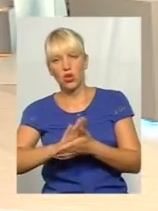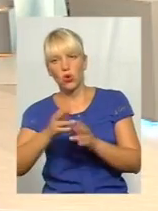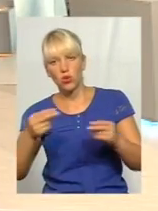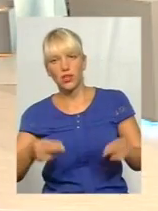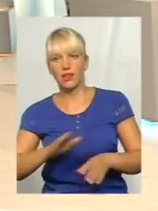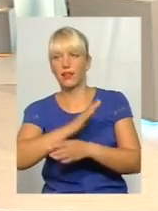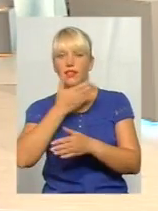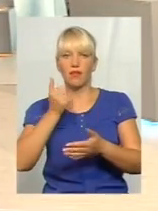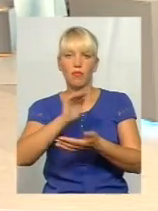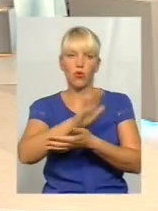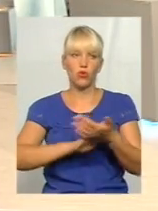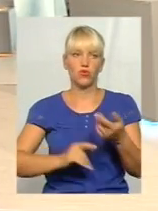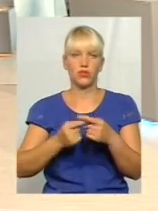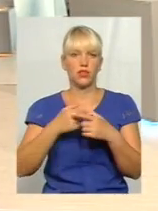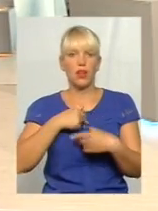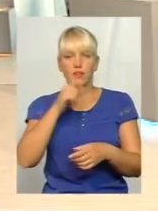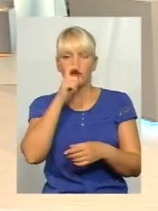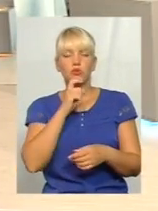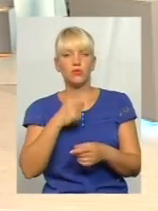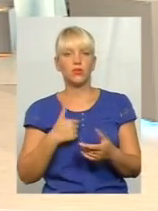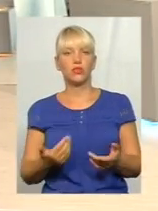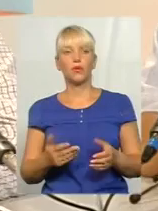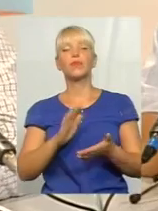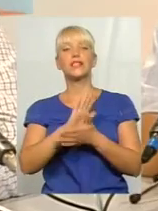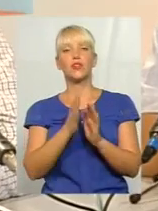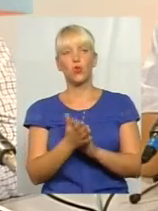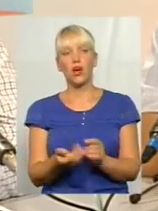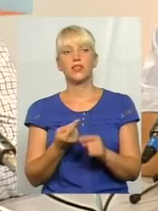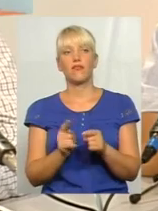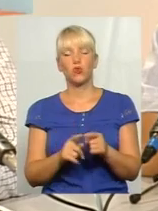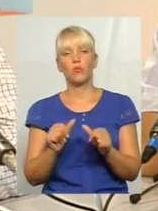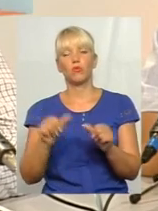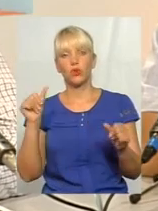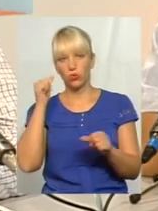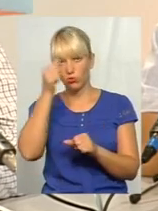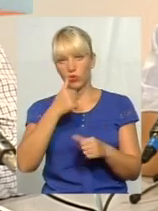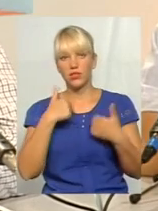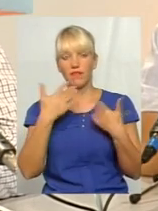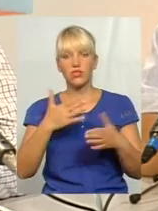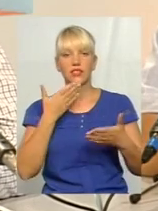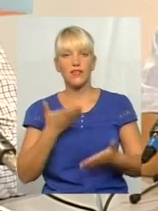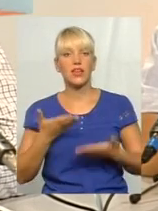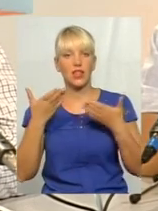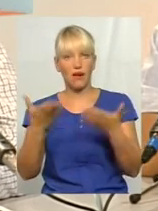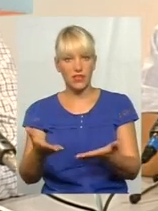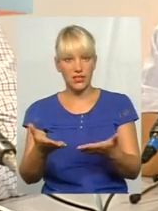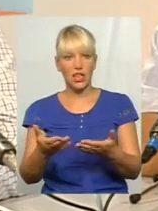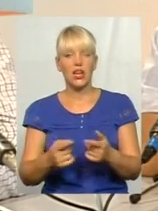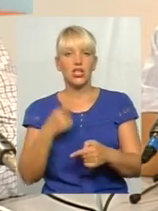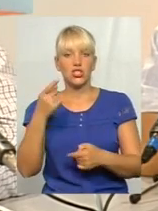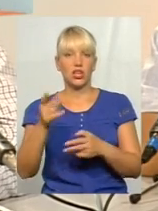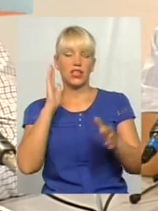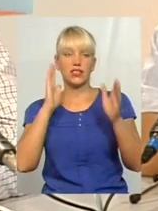продовження нових от я оце Хочу зрозуміти тому що ситуація полягає в тому і Минулого року я вже звертався через мережу